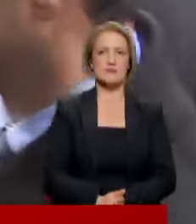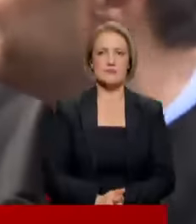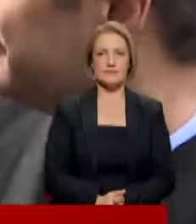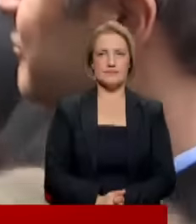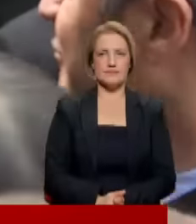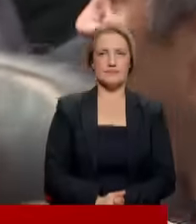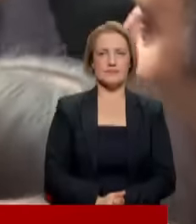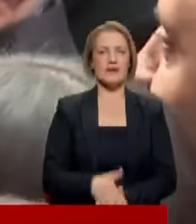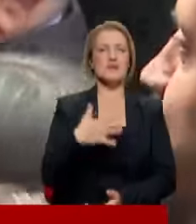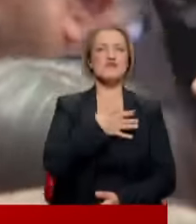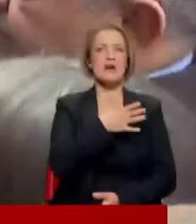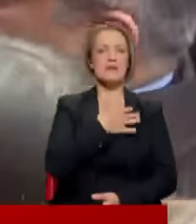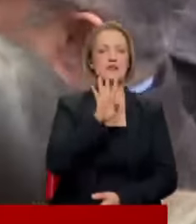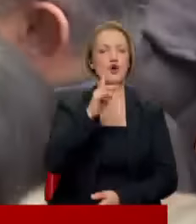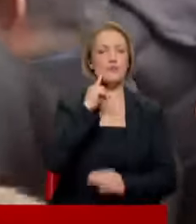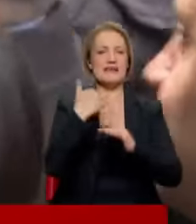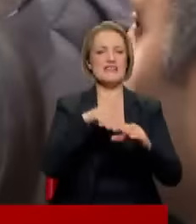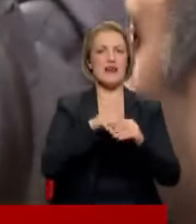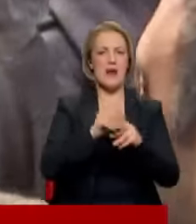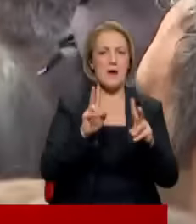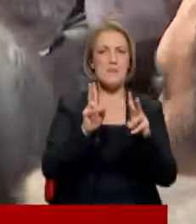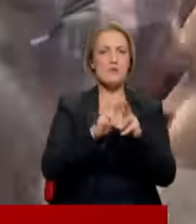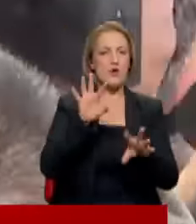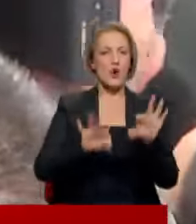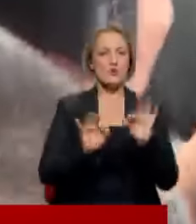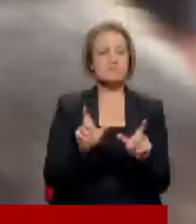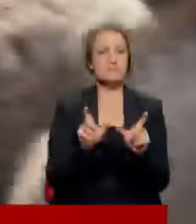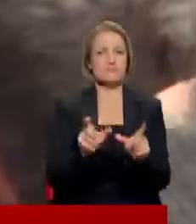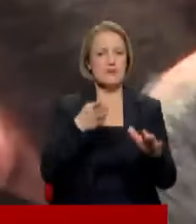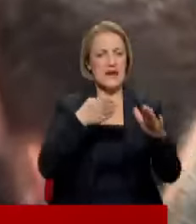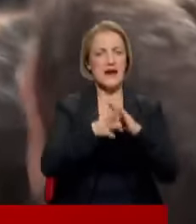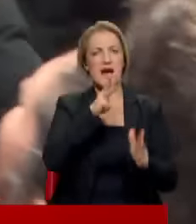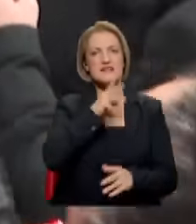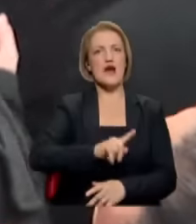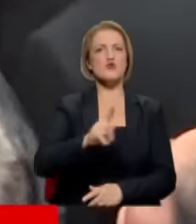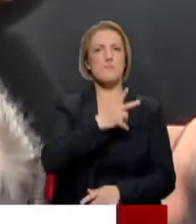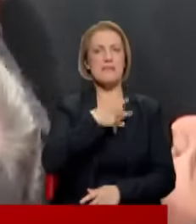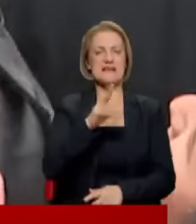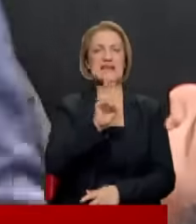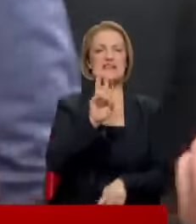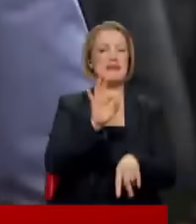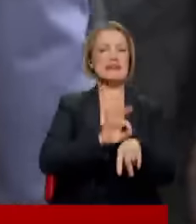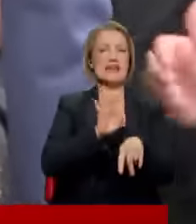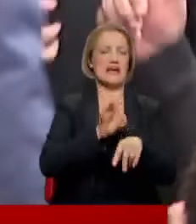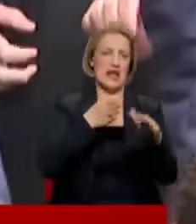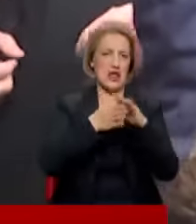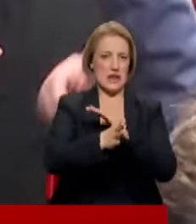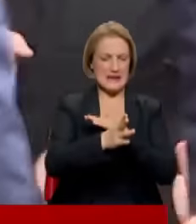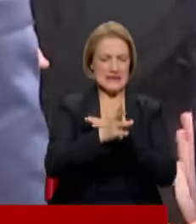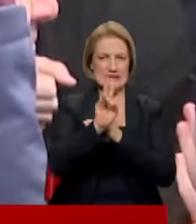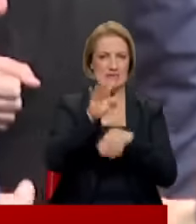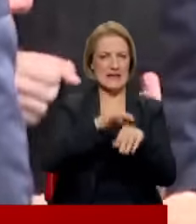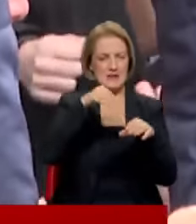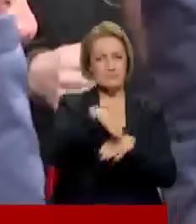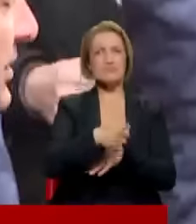olacak CHP'li 4 milletvekili polis kontrolünde girebildi Esenyurt belediyesi'de 20 dakika kaldı Kayyum Can